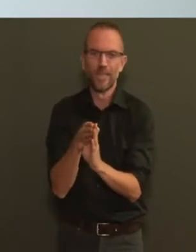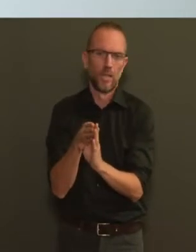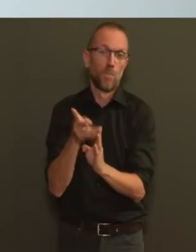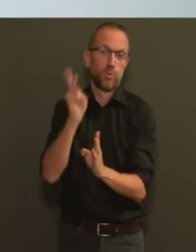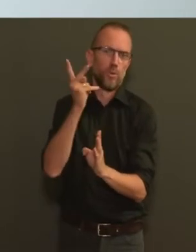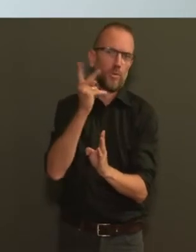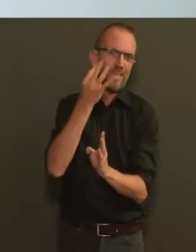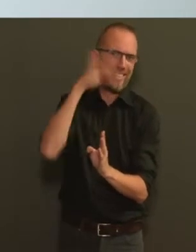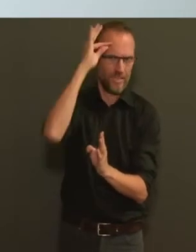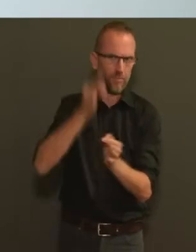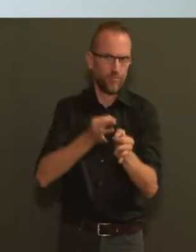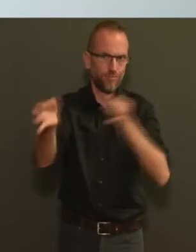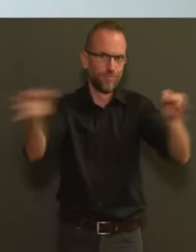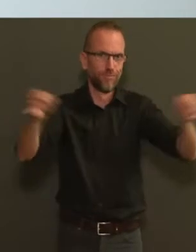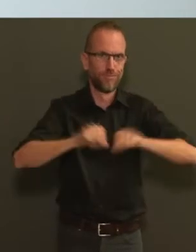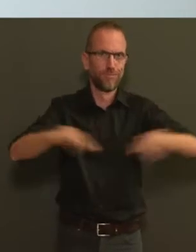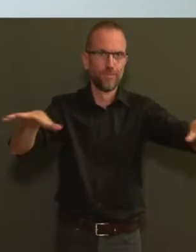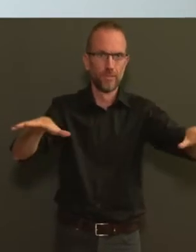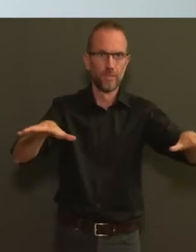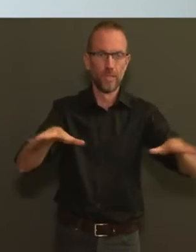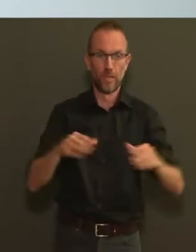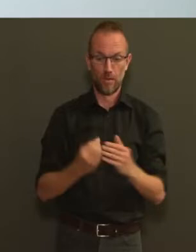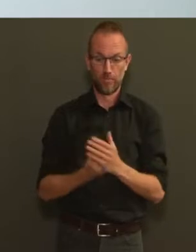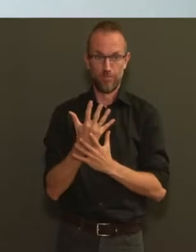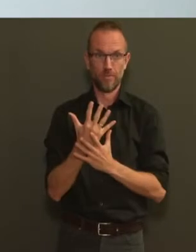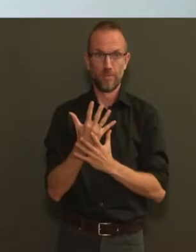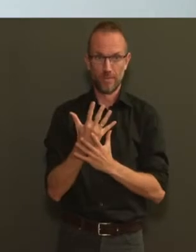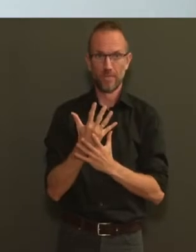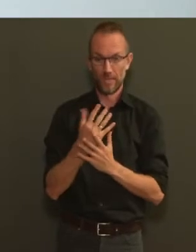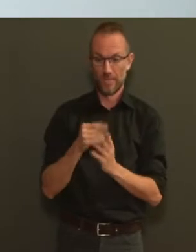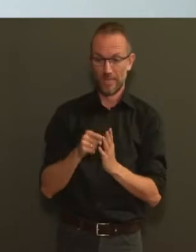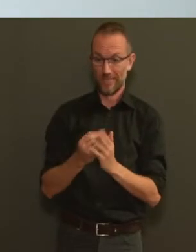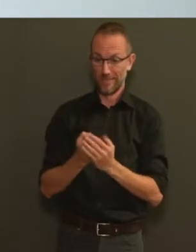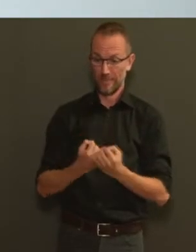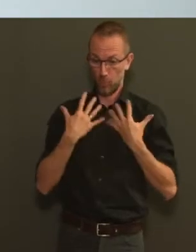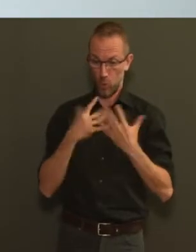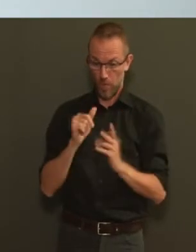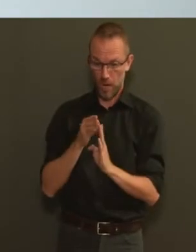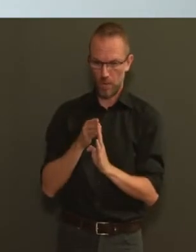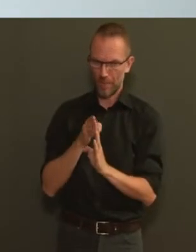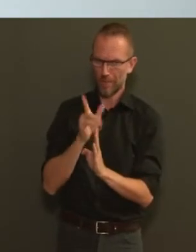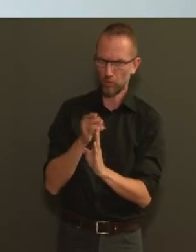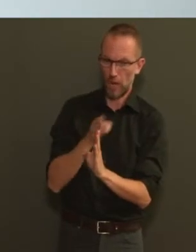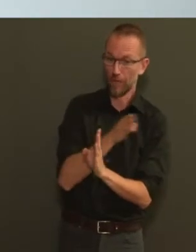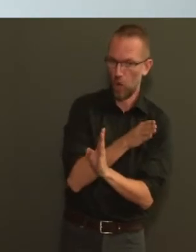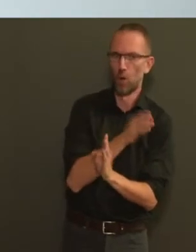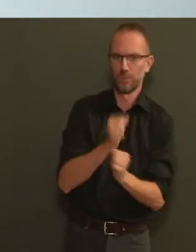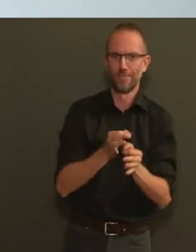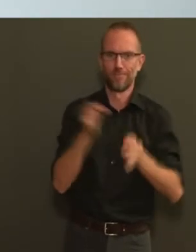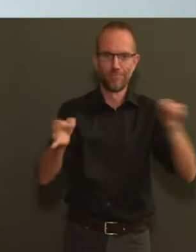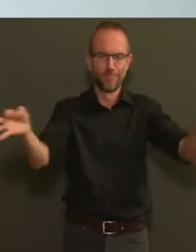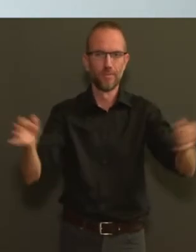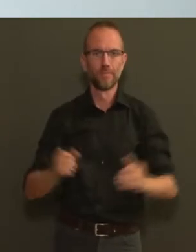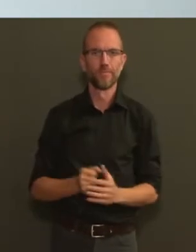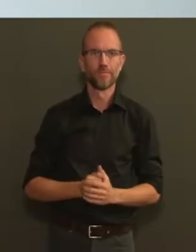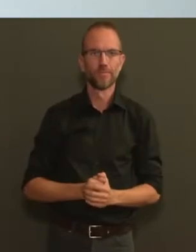jours avant d'avoir développé les symptômes, ce qu'on appelle la phase pré-symptomatique, dans laquelle on est le plus contaminant. Et donc il est